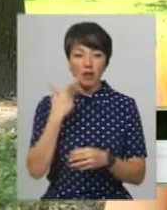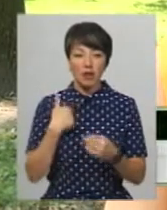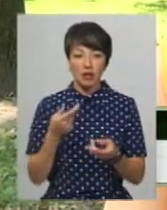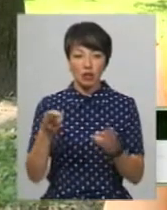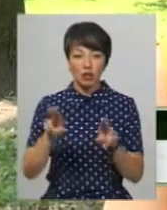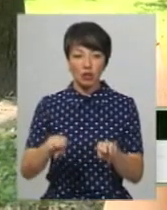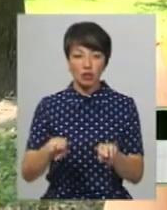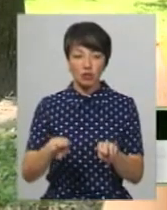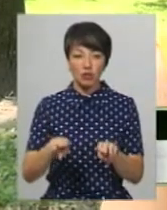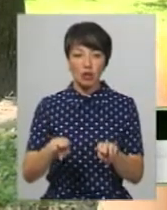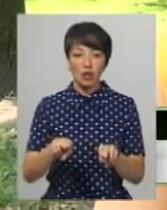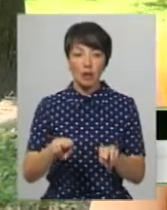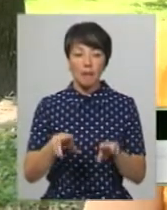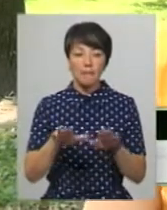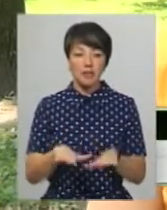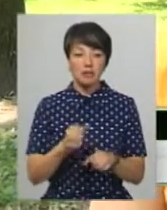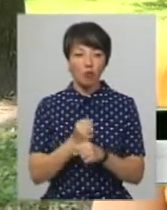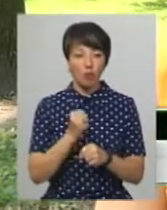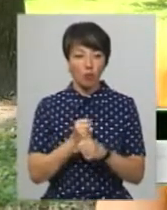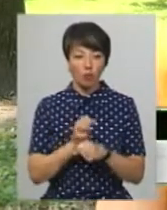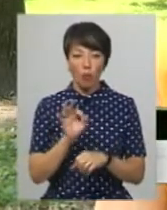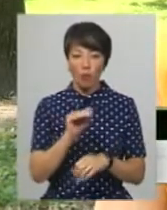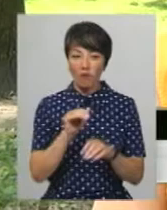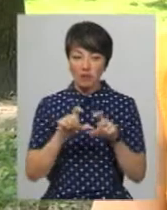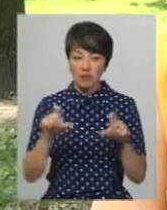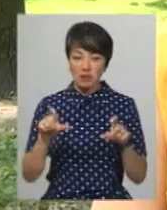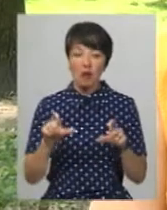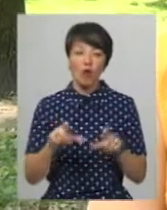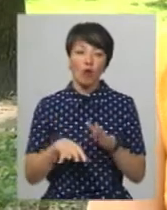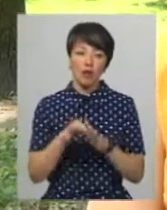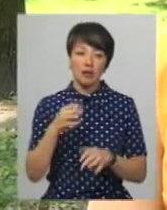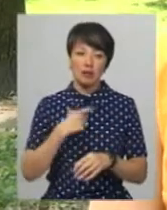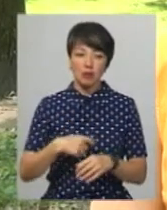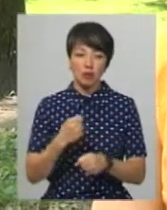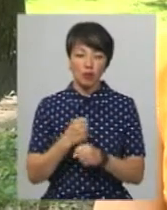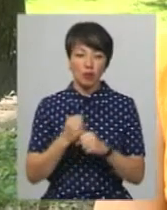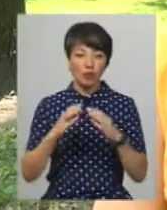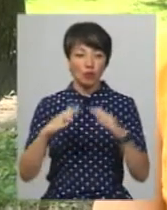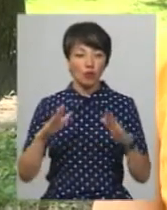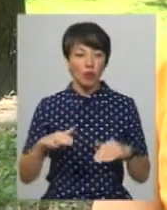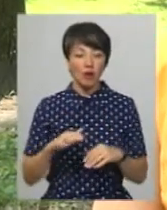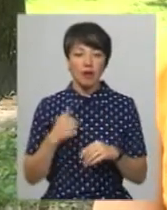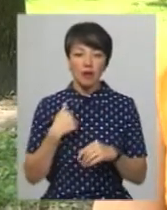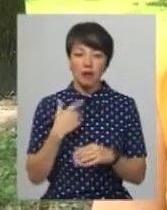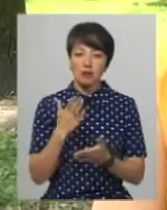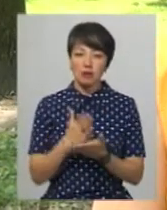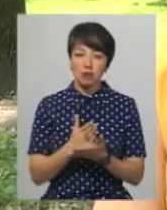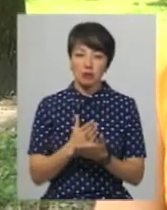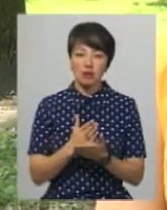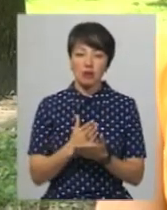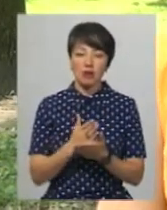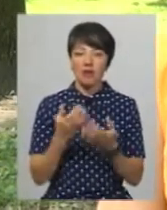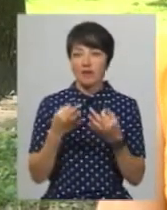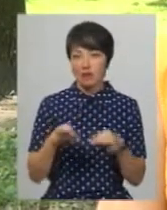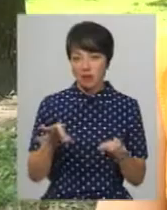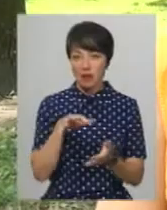залишила місце роботи в офісі і обрала для себе роботу вдома, тобто я знаходжуся на фрілансі.